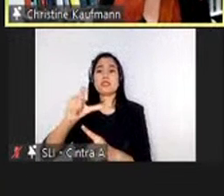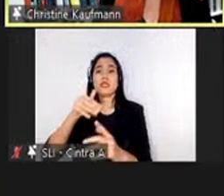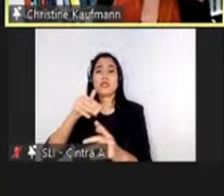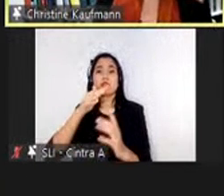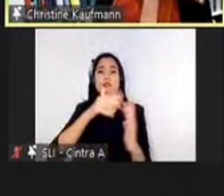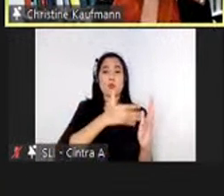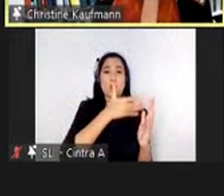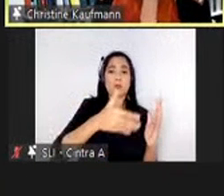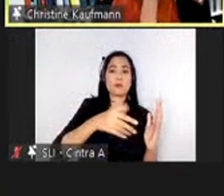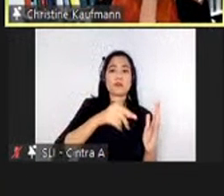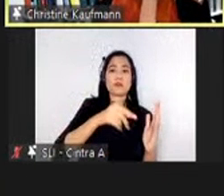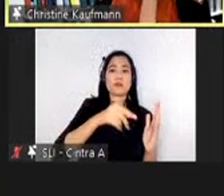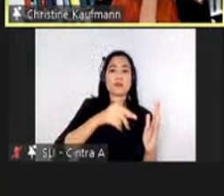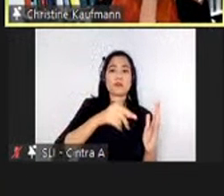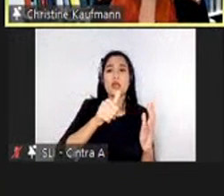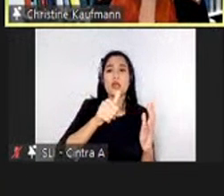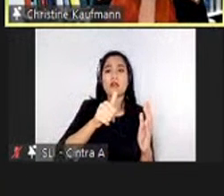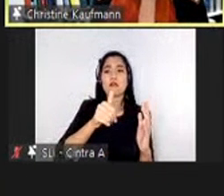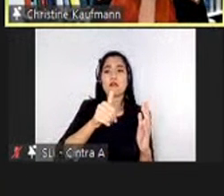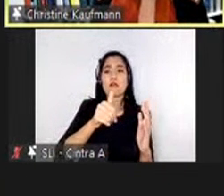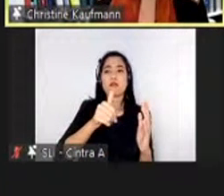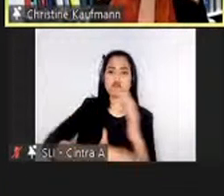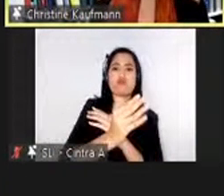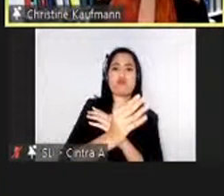Saya ingin melihat